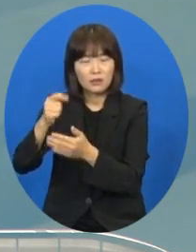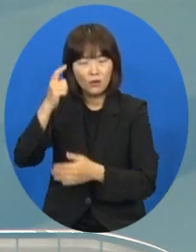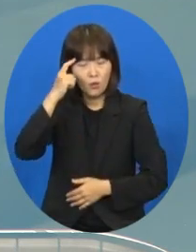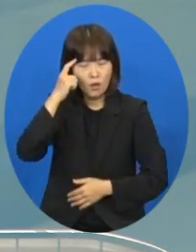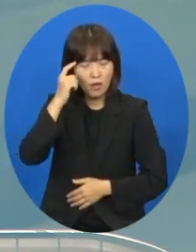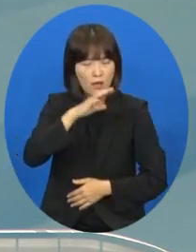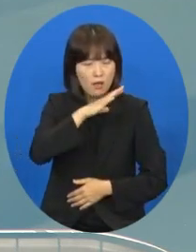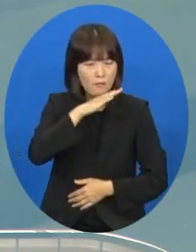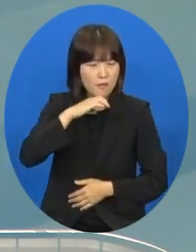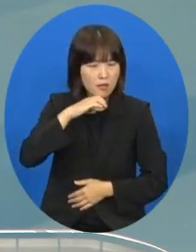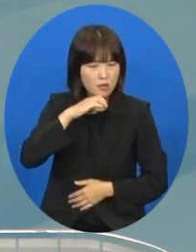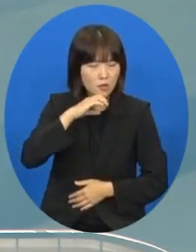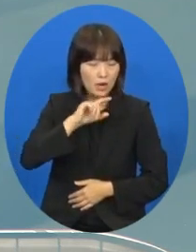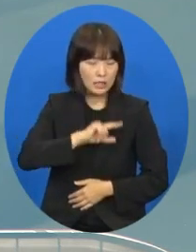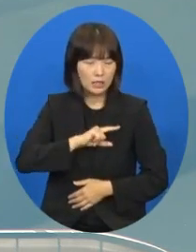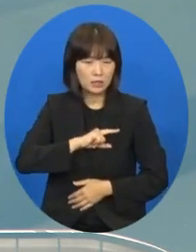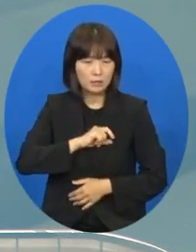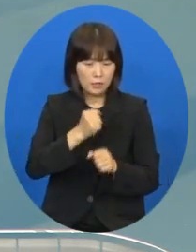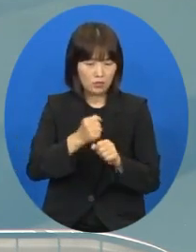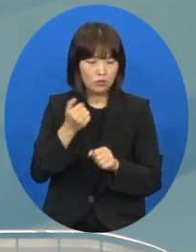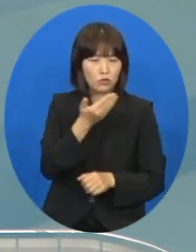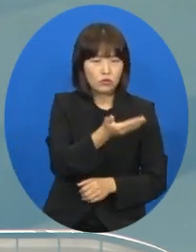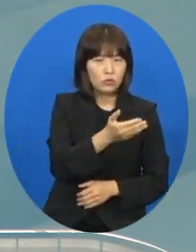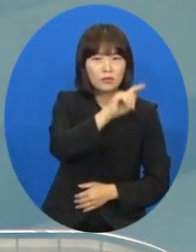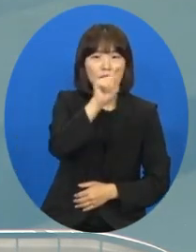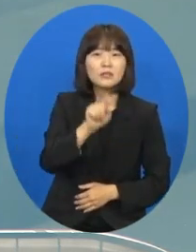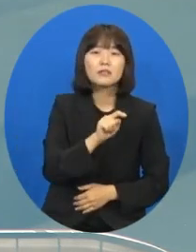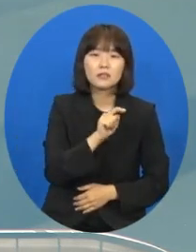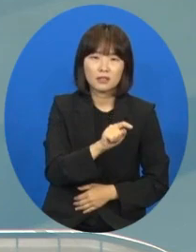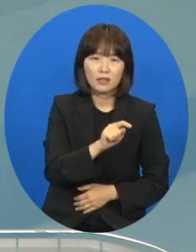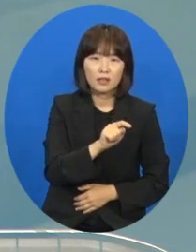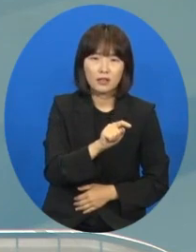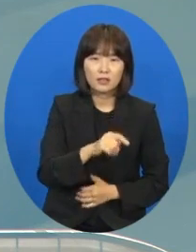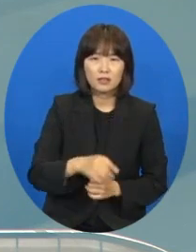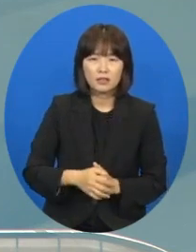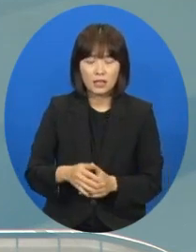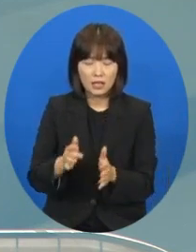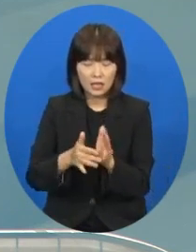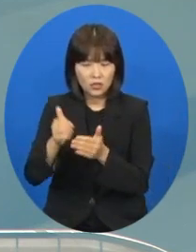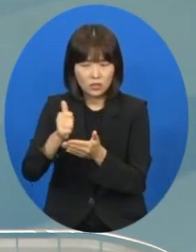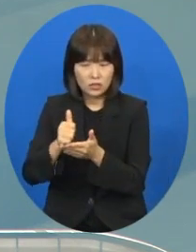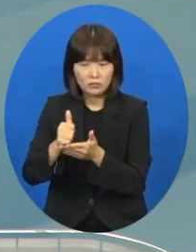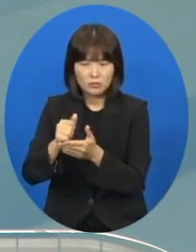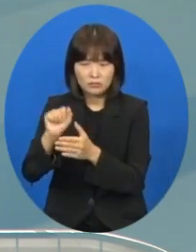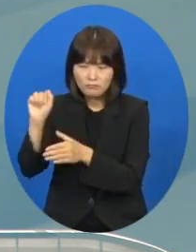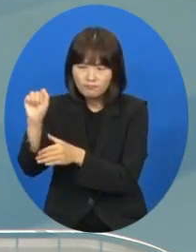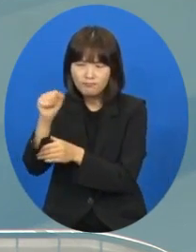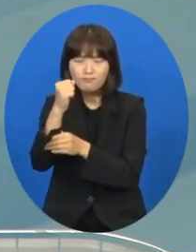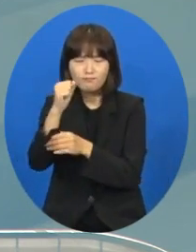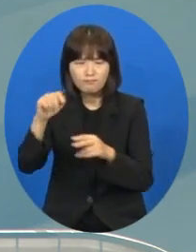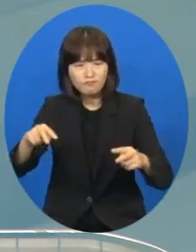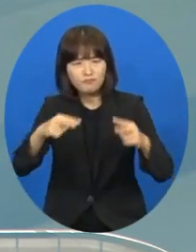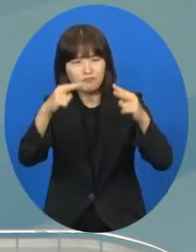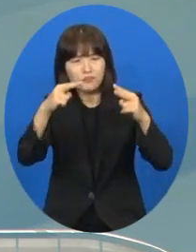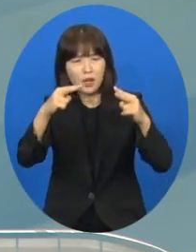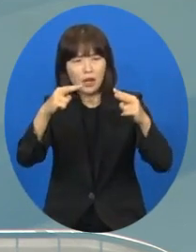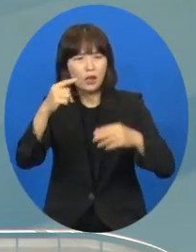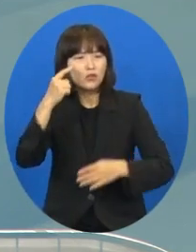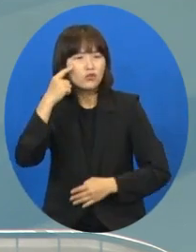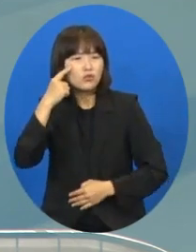베드로라는 이름을 붙여주었을까요? 예수님은 그때 돌아보면서 베드로에게 눈으로 무슨 말씀을